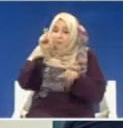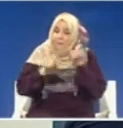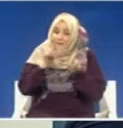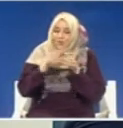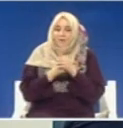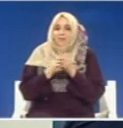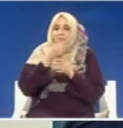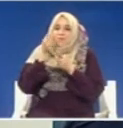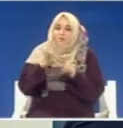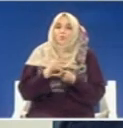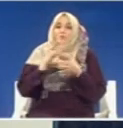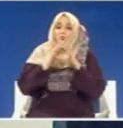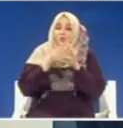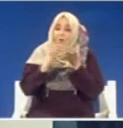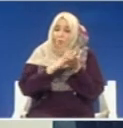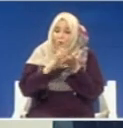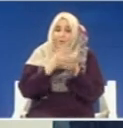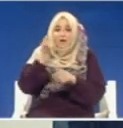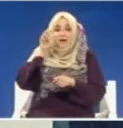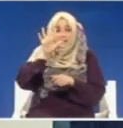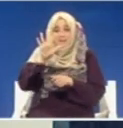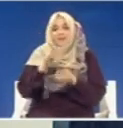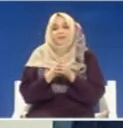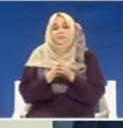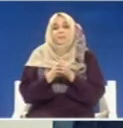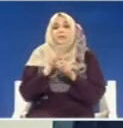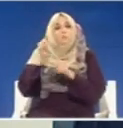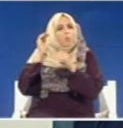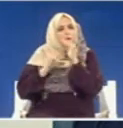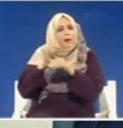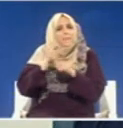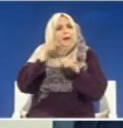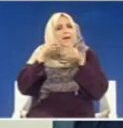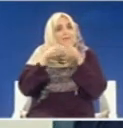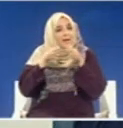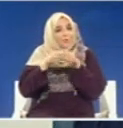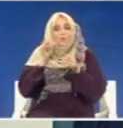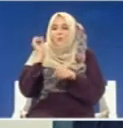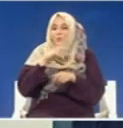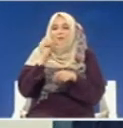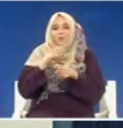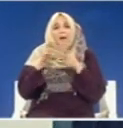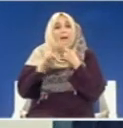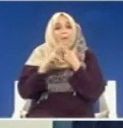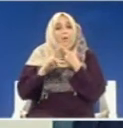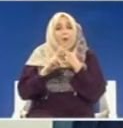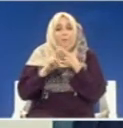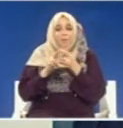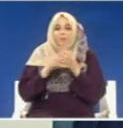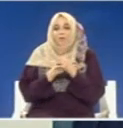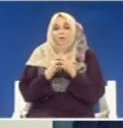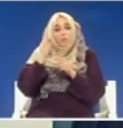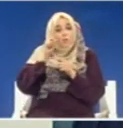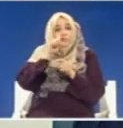من الجزائر. هلا سألوا برنامجكم اليومي يجيب عن أسئلتكم الدينية وانشغالاتكم الفقهية. معلمنا هذه